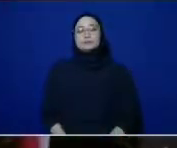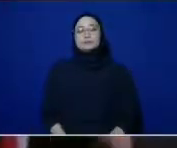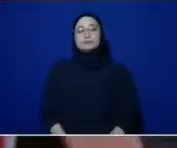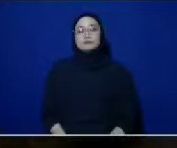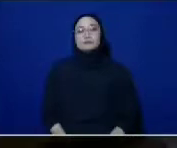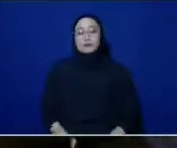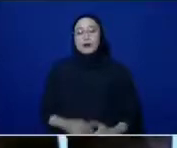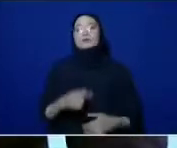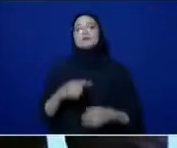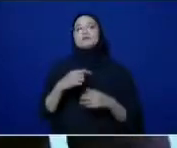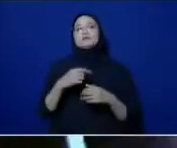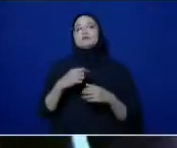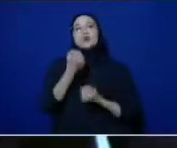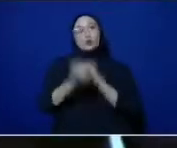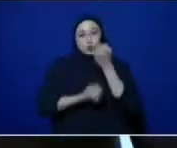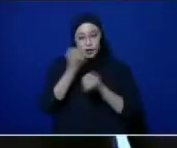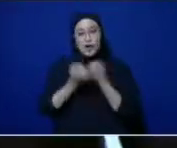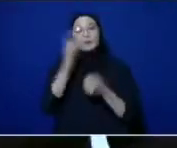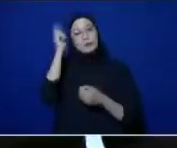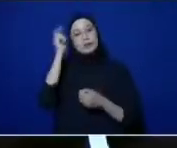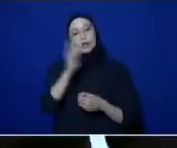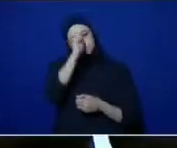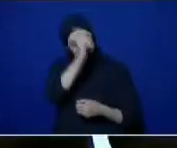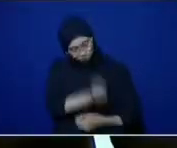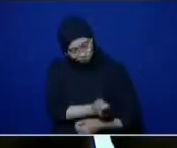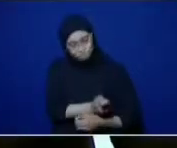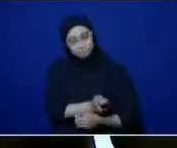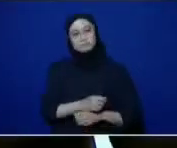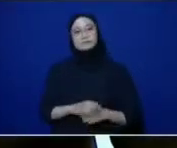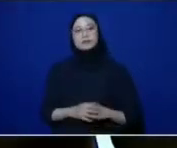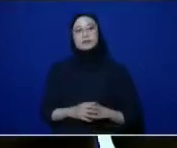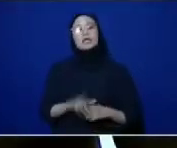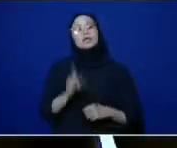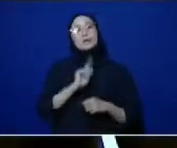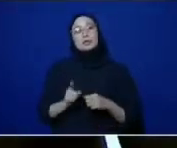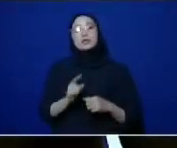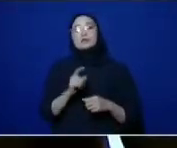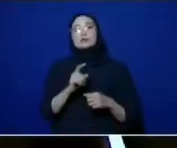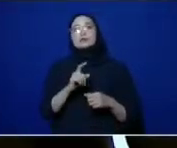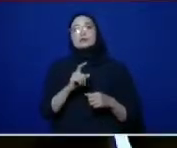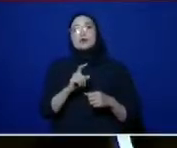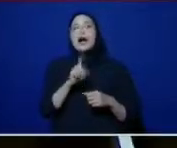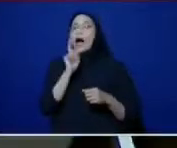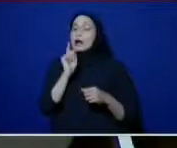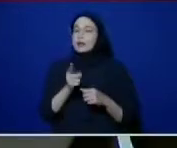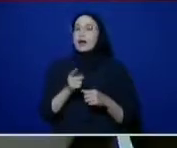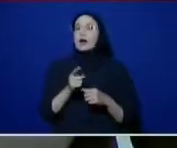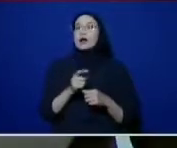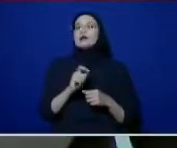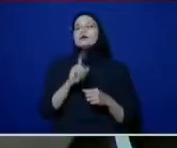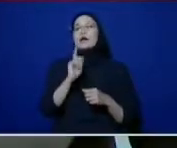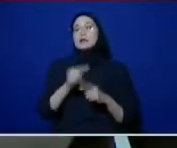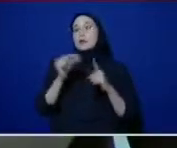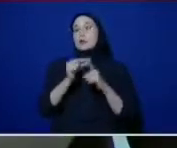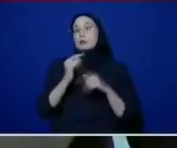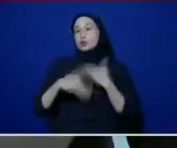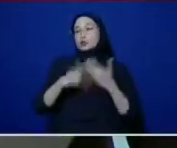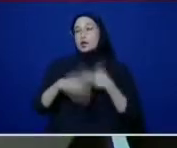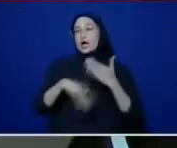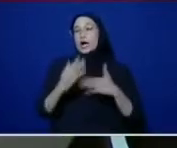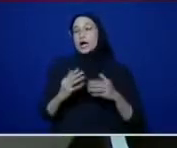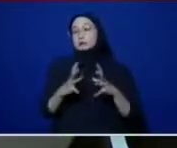Ya, kita hargai semua usaha pemerintah, tetapi juga kita waspadai ada perusahaan-perusahaan besar,